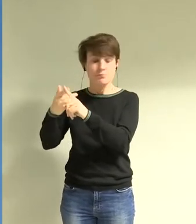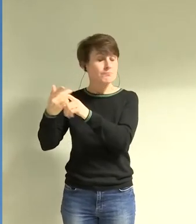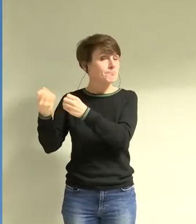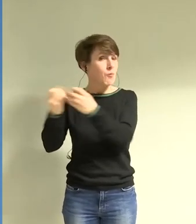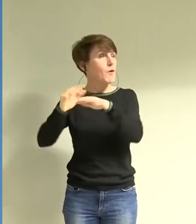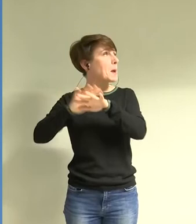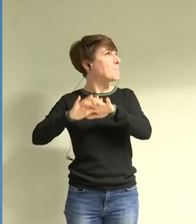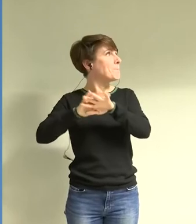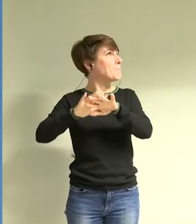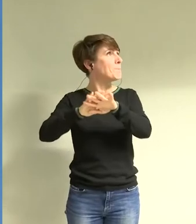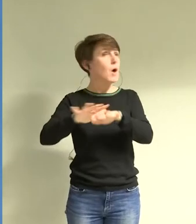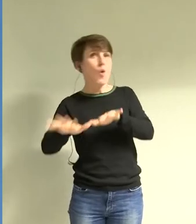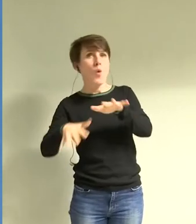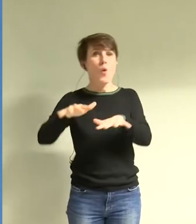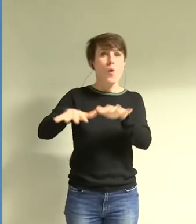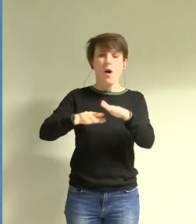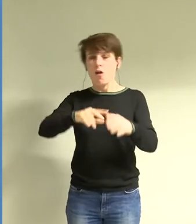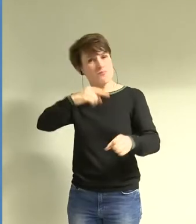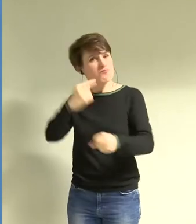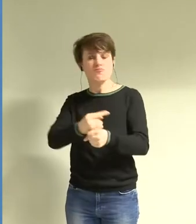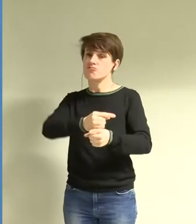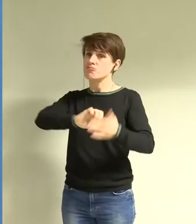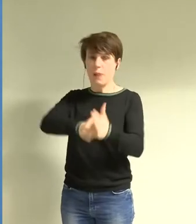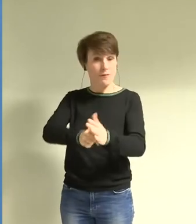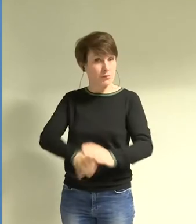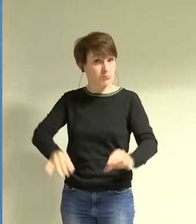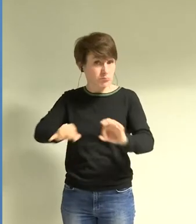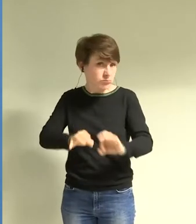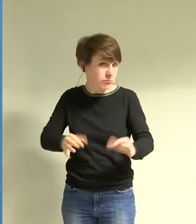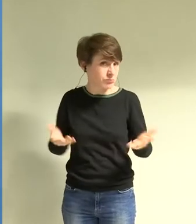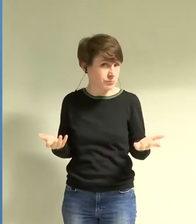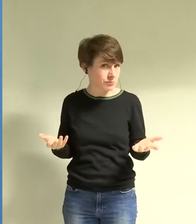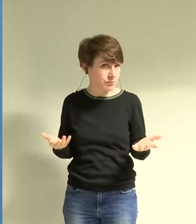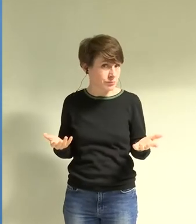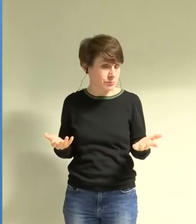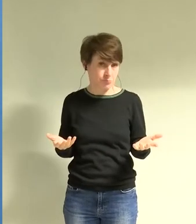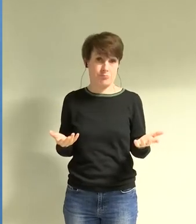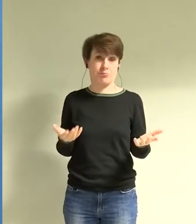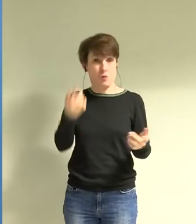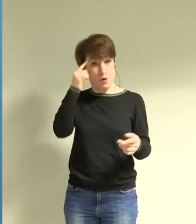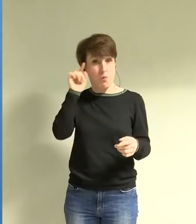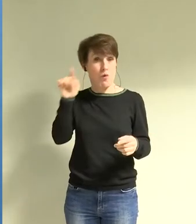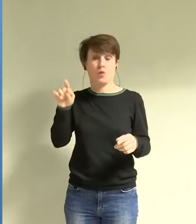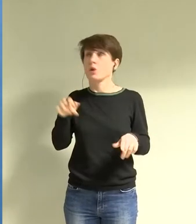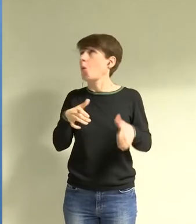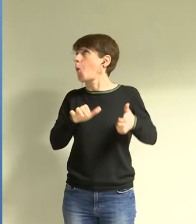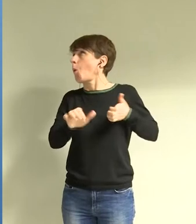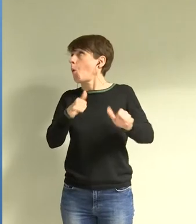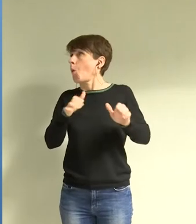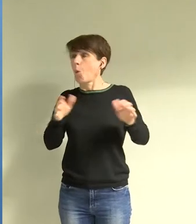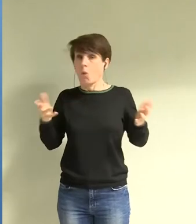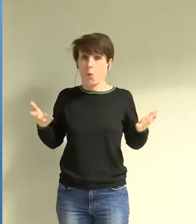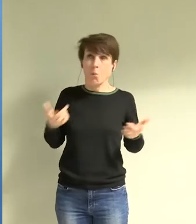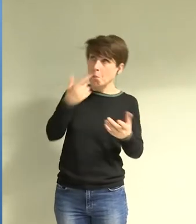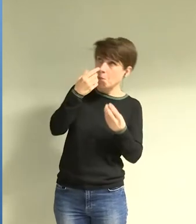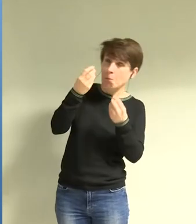extrêmement ferme sur tous ces sujets qui n'ont qu'ils sont véritablement pas visiblement de sa sensibilité si on a bien compris